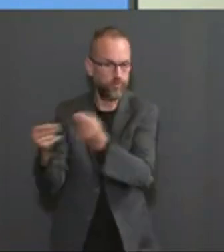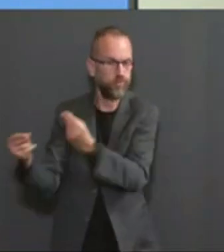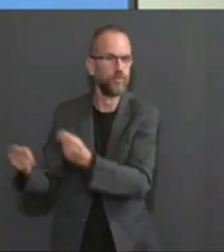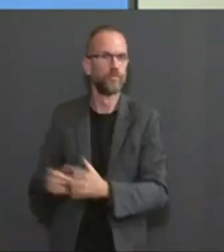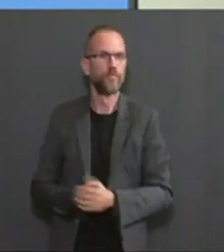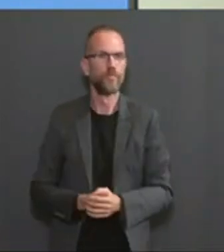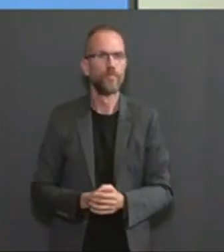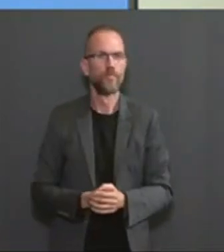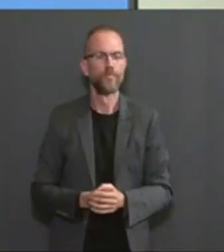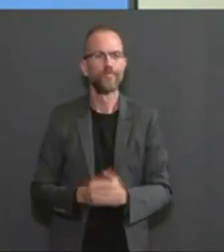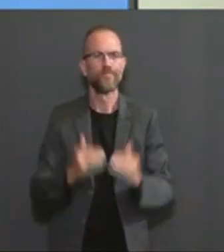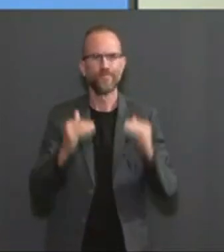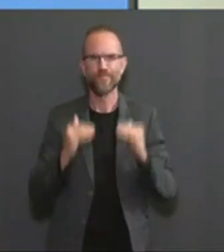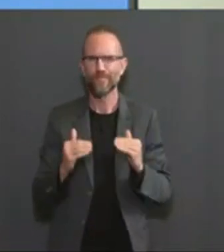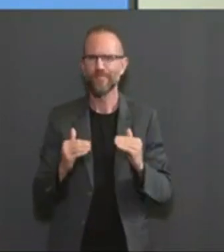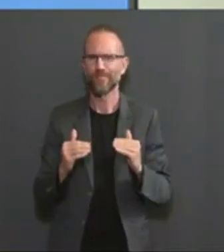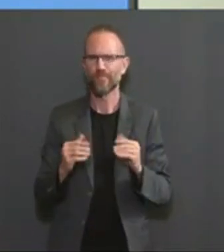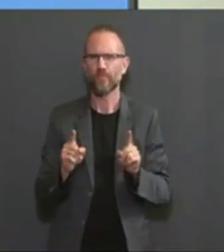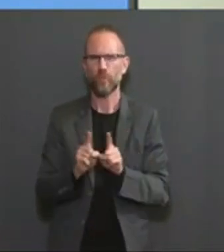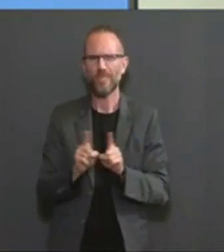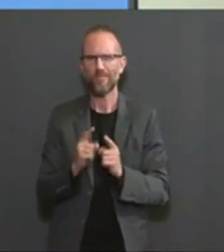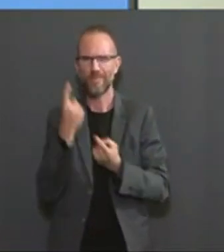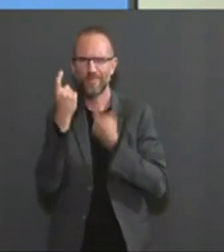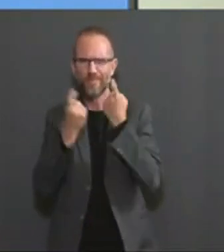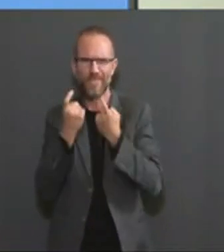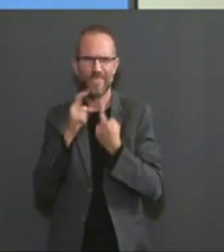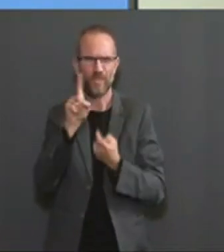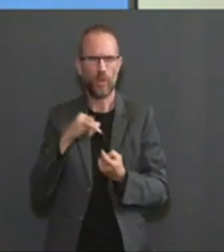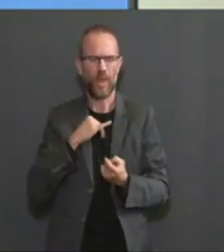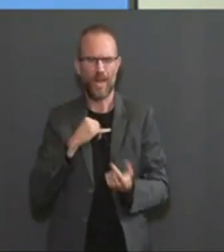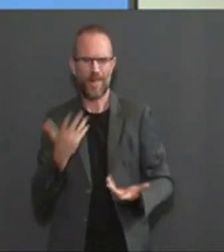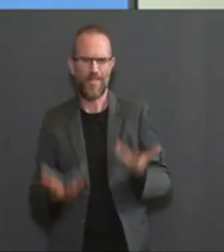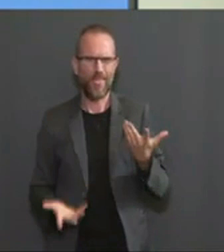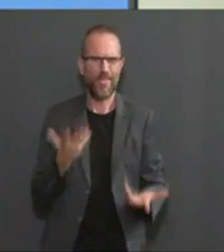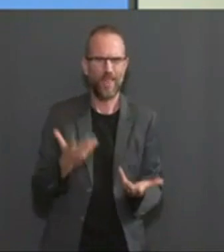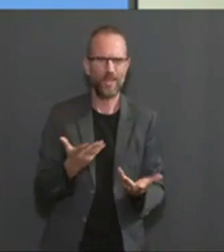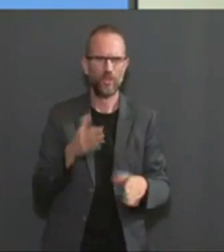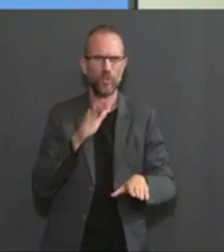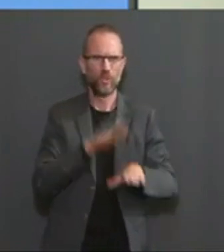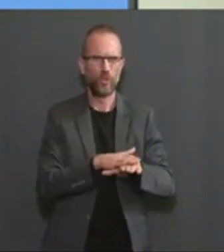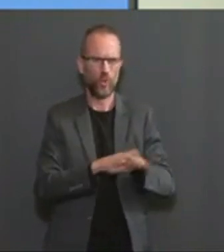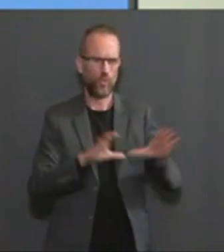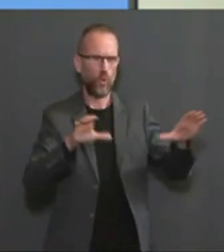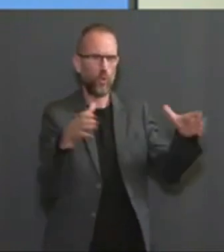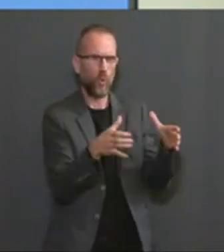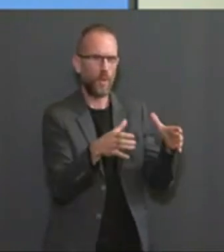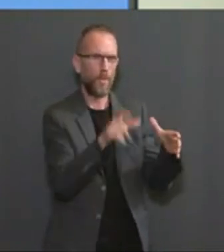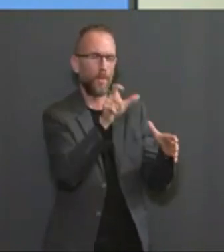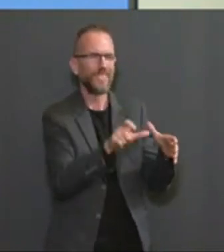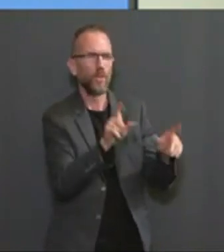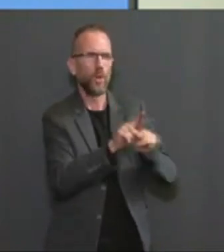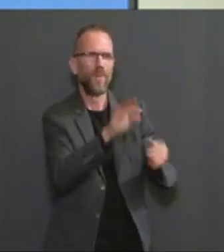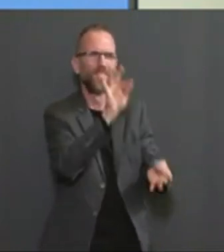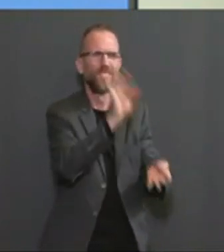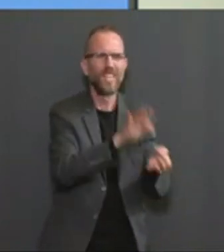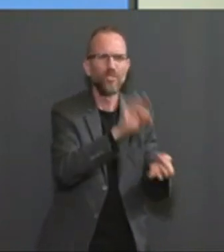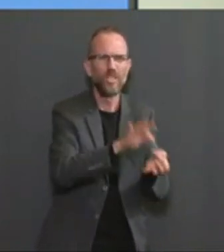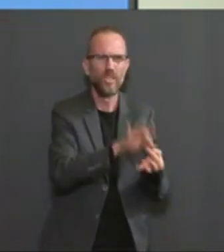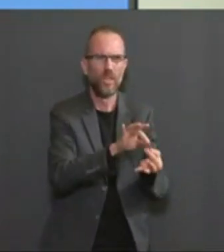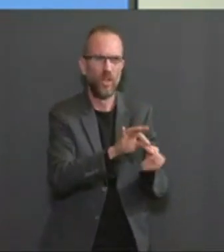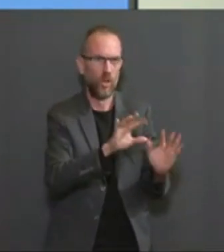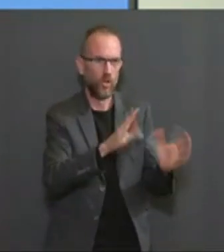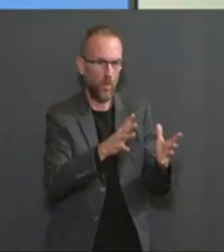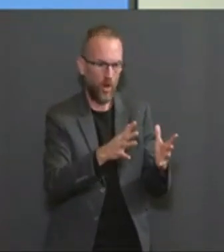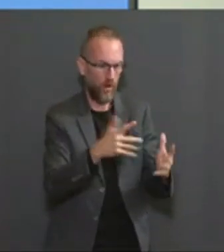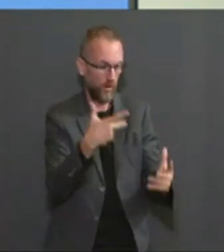concernant l'impact du vaccin chez certaines personnes qui font partie des groupes prioritaires? Alors là, on peut peut-être distinguer quelques